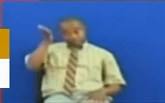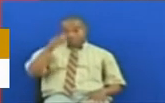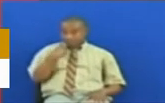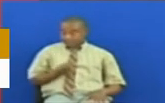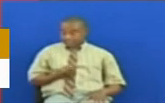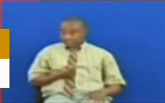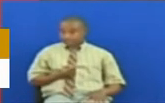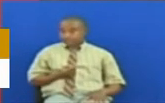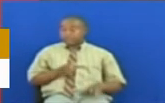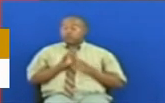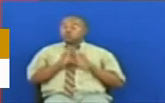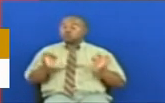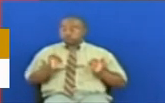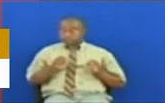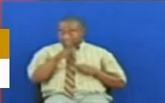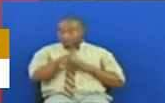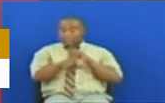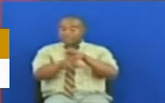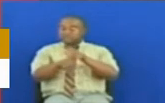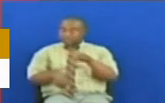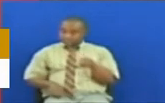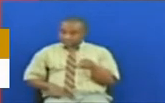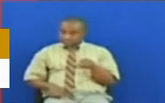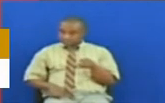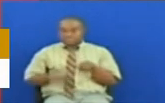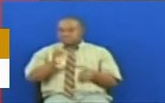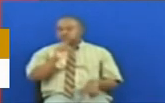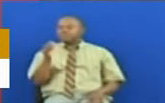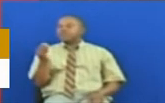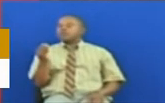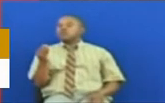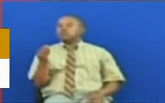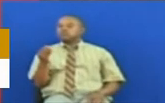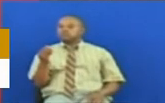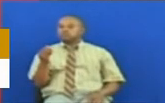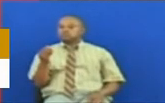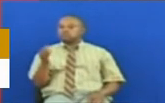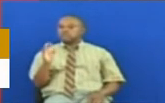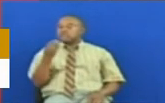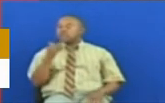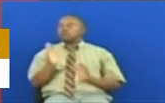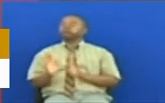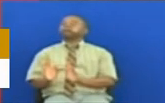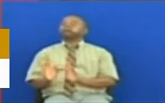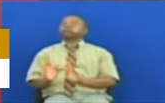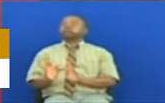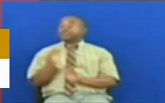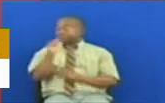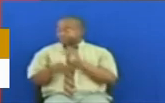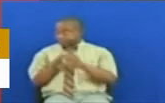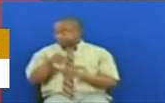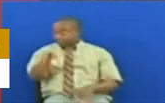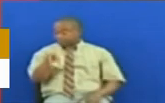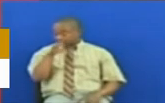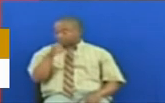wa rasilimali ya samaki, Mheshimiwa Speaker, sio dhahabu. Dhahabu imekaa mahala pale, ukienda ukiichimba